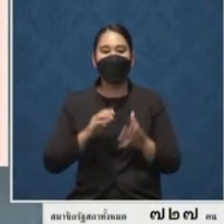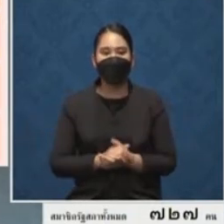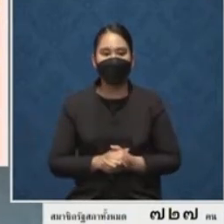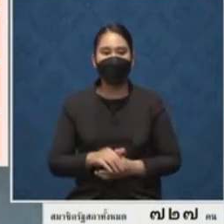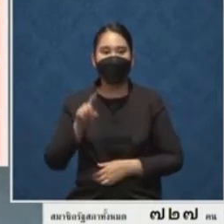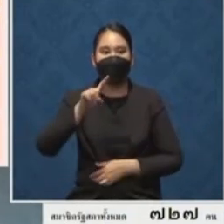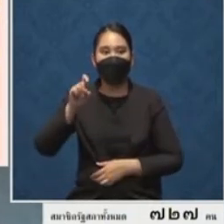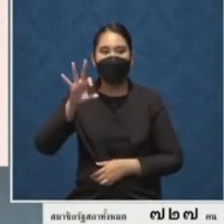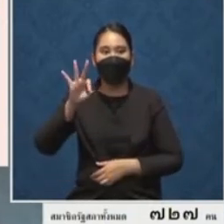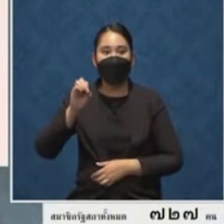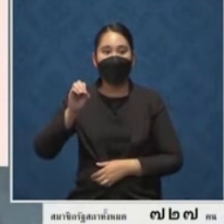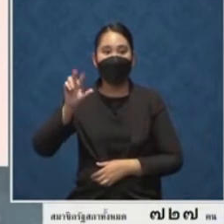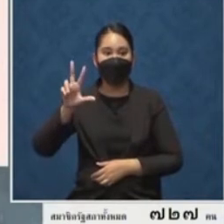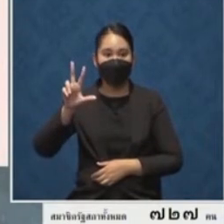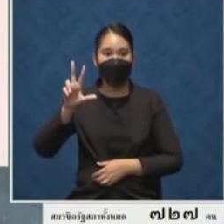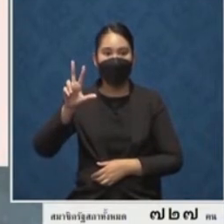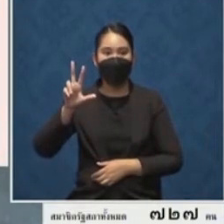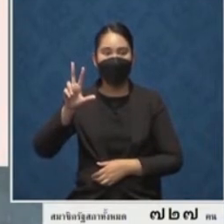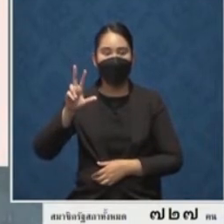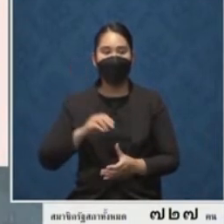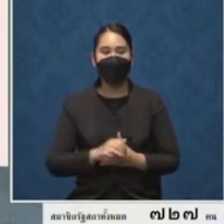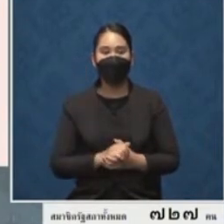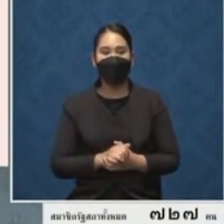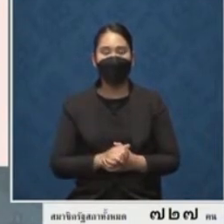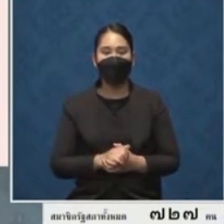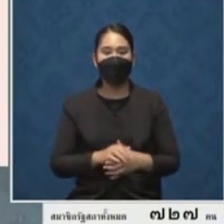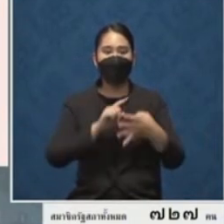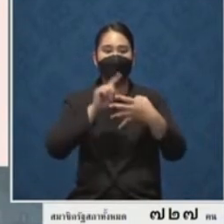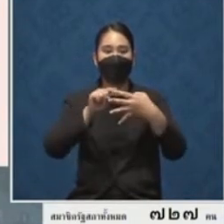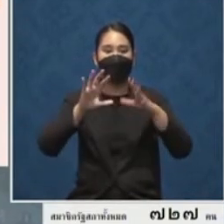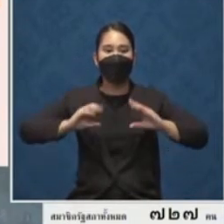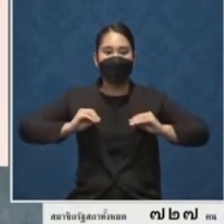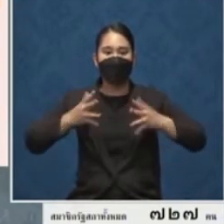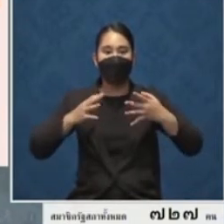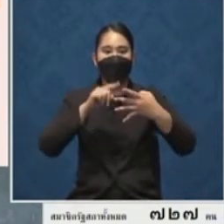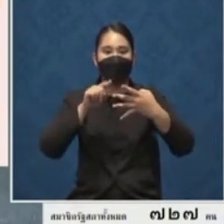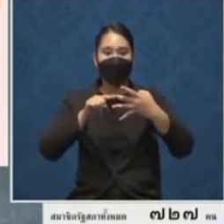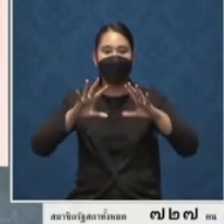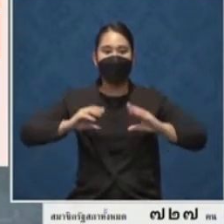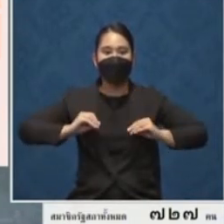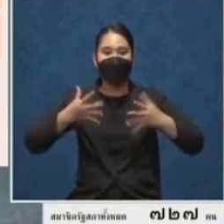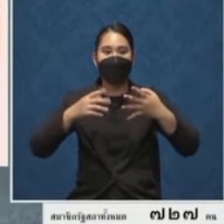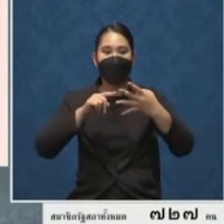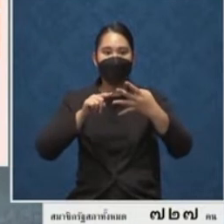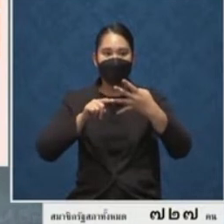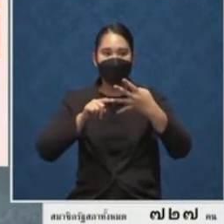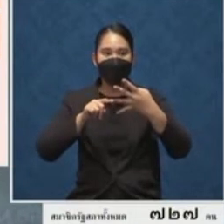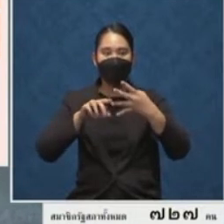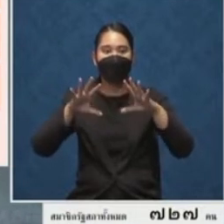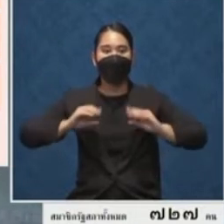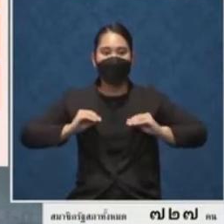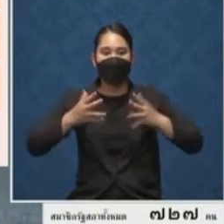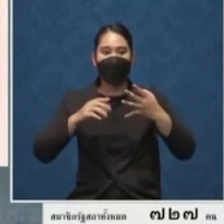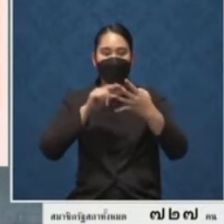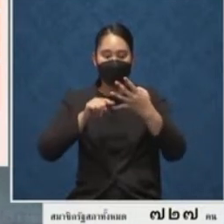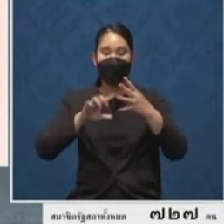ายถวินเปลี่ยนสี 1ไม่รับหลักการ2ไม่รับหลักการ3ไม่รับหลักการ4ไม่รับหลัก